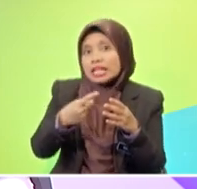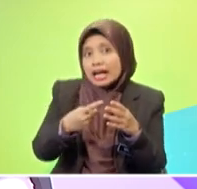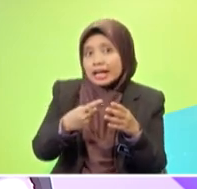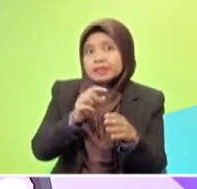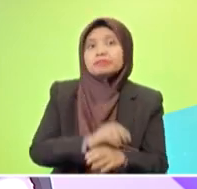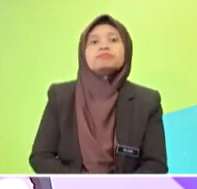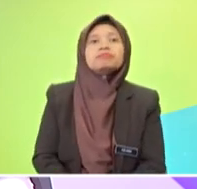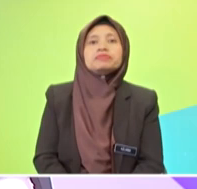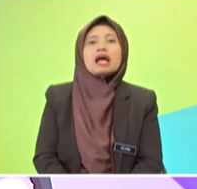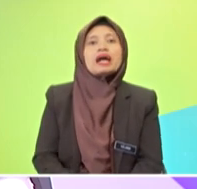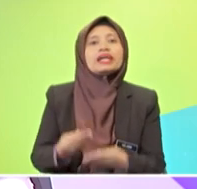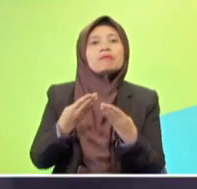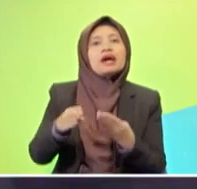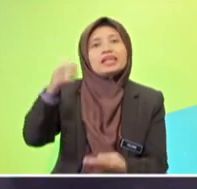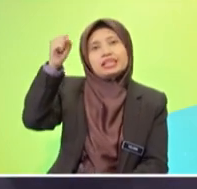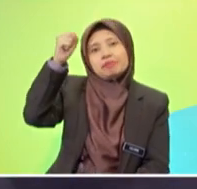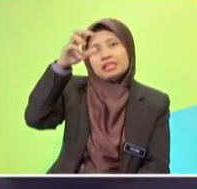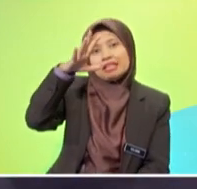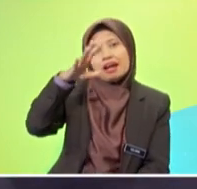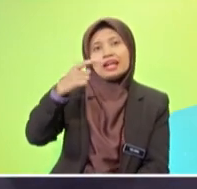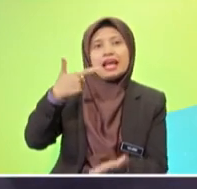baik kita boleh Bagi bintang tadi Indah